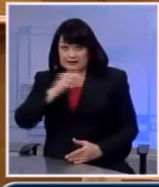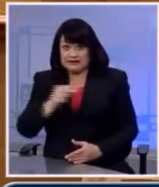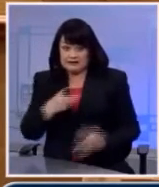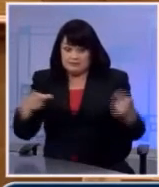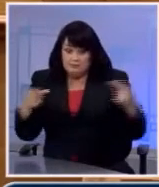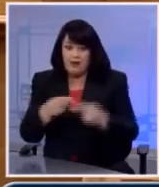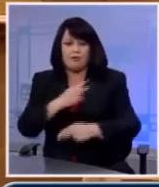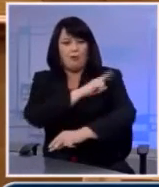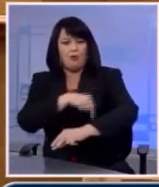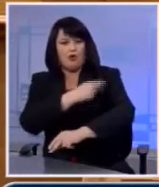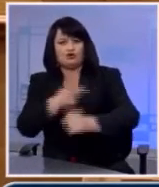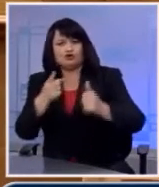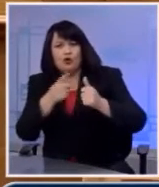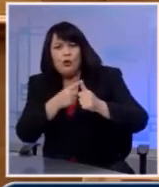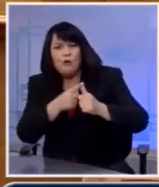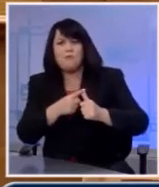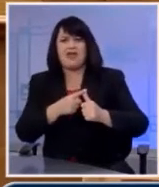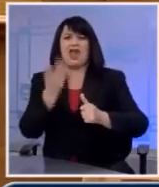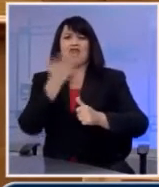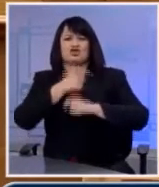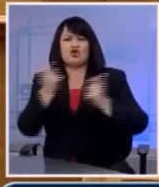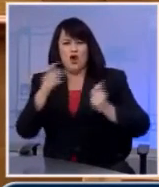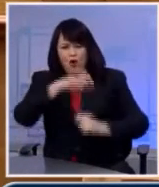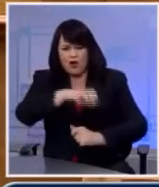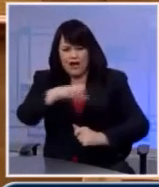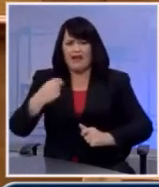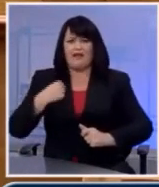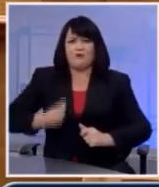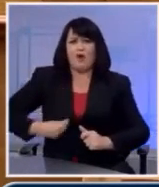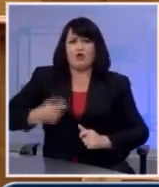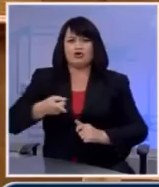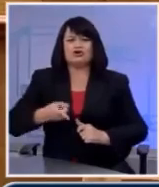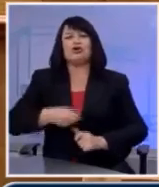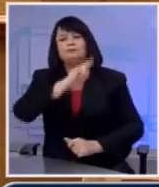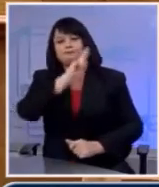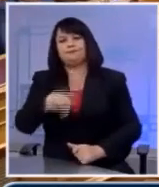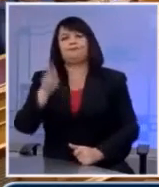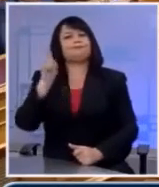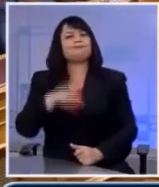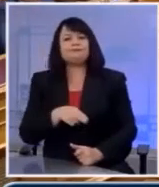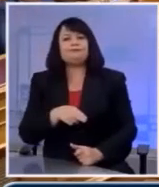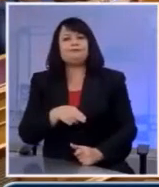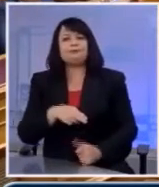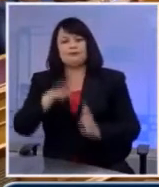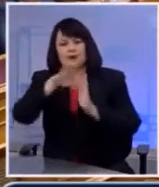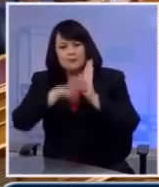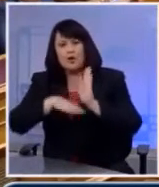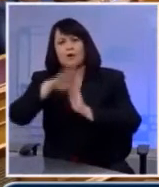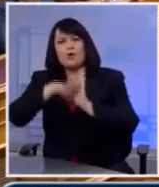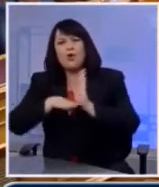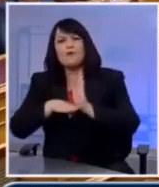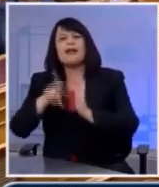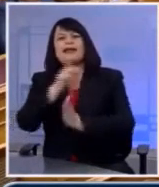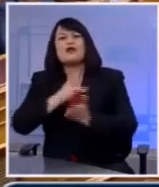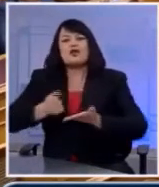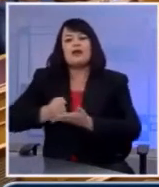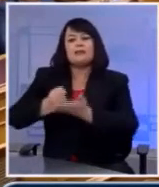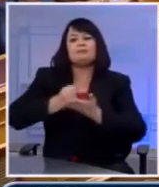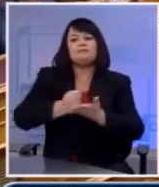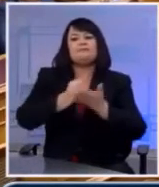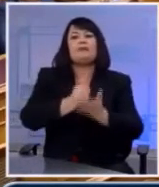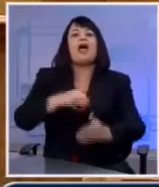από δημόσια νοσοκομεία, δημόσια σχολεία και καταργώντας όλα τα προγράμματα κοινωνικής στήριξης των